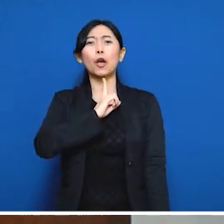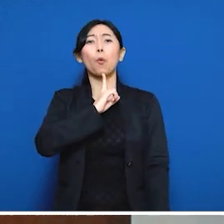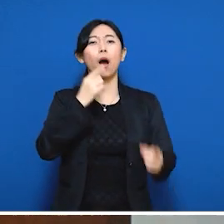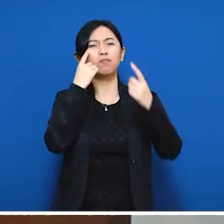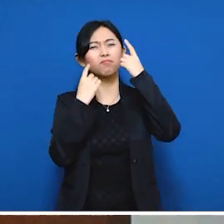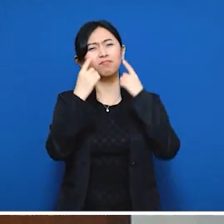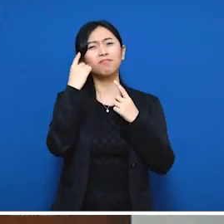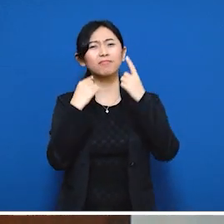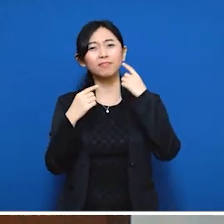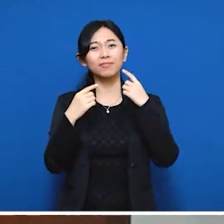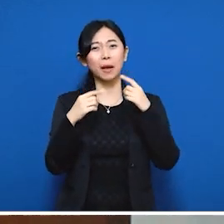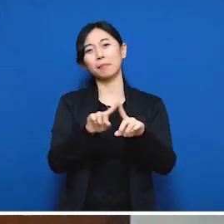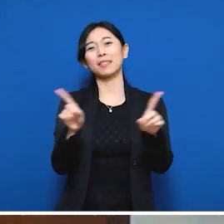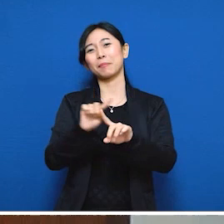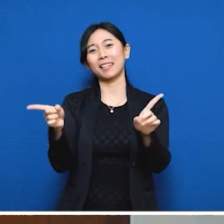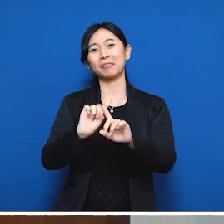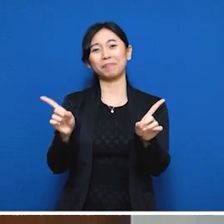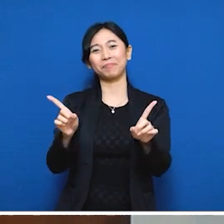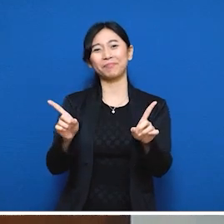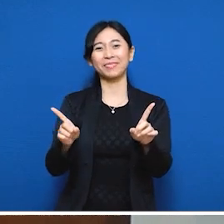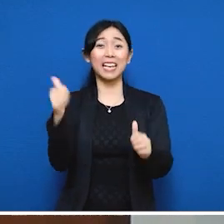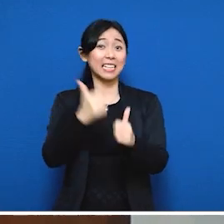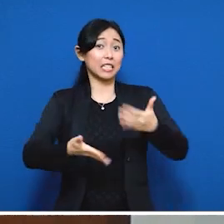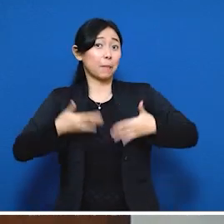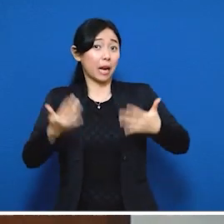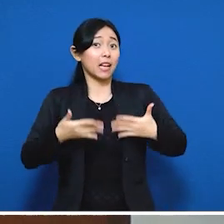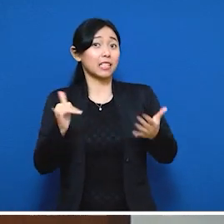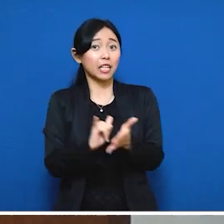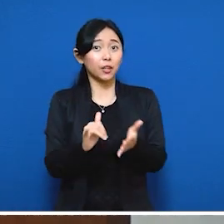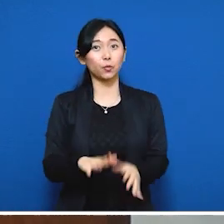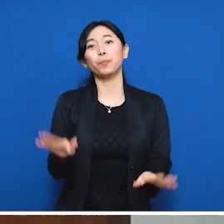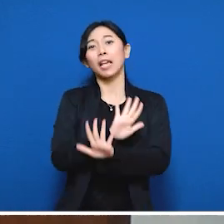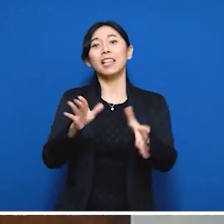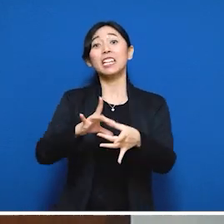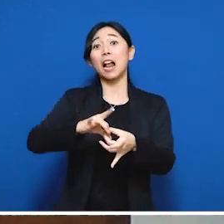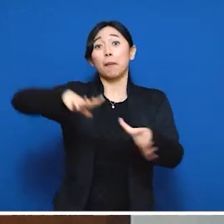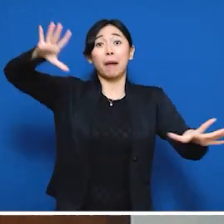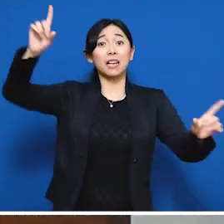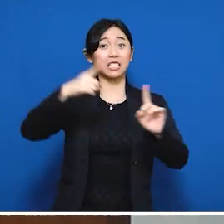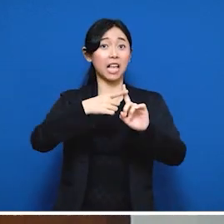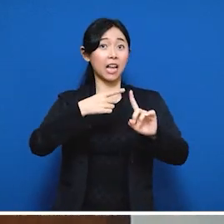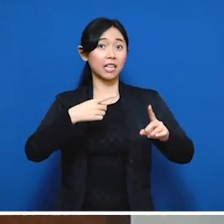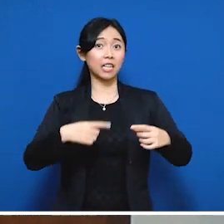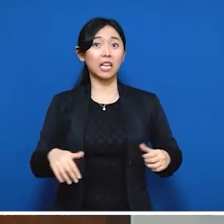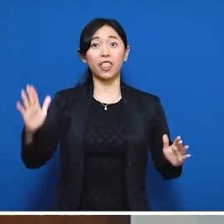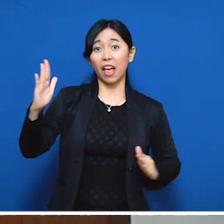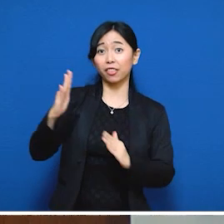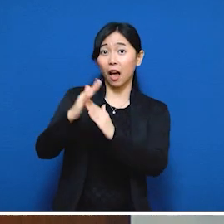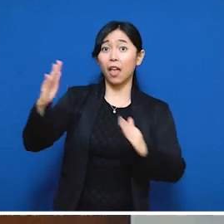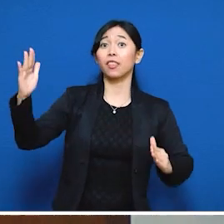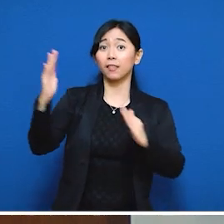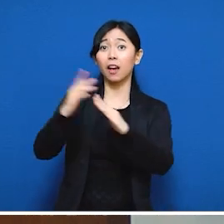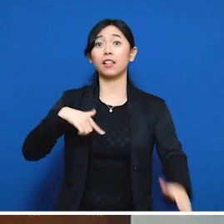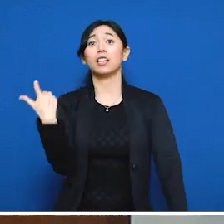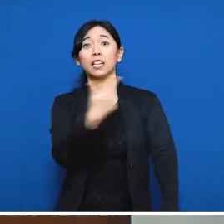lain sebagainya. Setiap rasa yang muncul tersebut tidak lepas dari keadaan dan juga tantangan yang